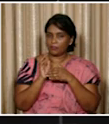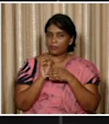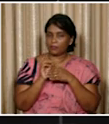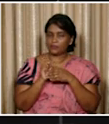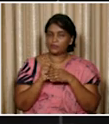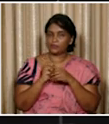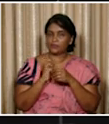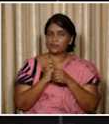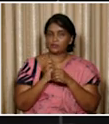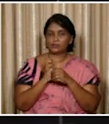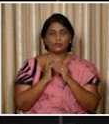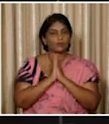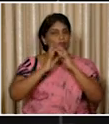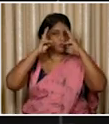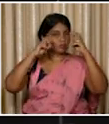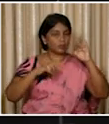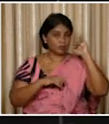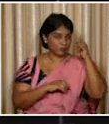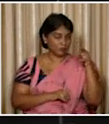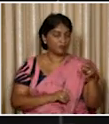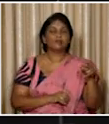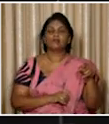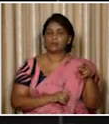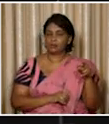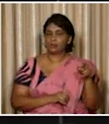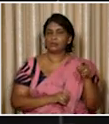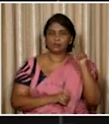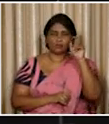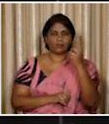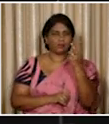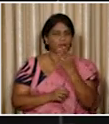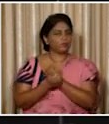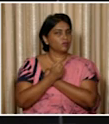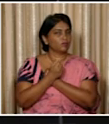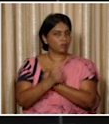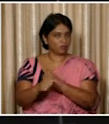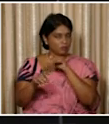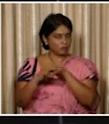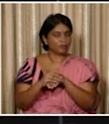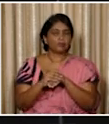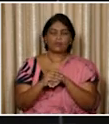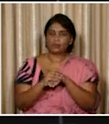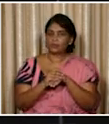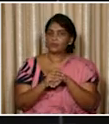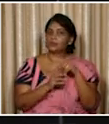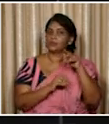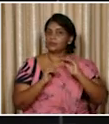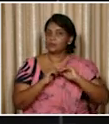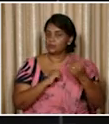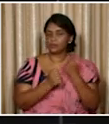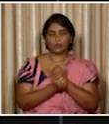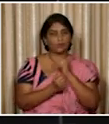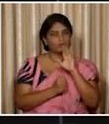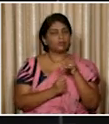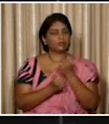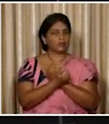கைது செய்யப்பட்டு பின் பிணையில் விடுதலை செய்யப்பட்டதைத் தொடர்ந்து குறித்த வழக்கு போலீசாரால் கைவாங்கப்பட்டது. இதன் பின்னர்